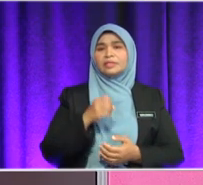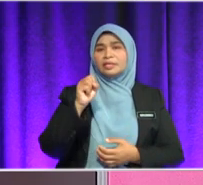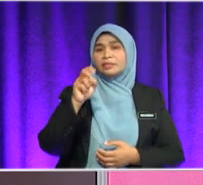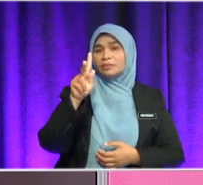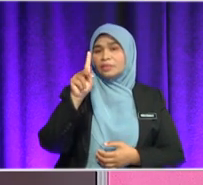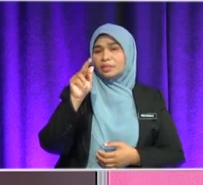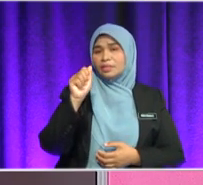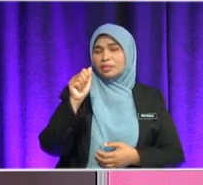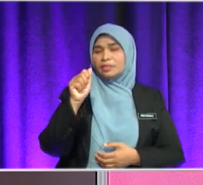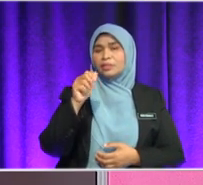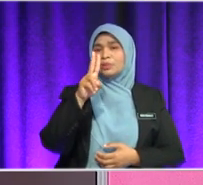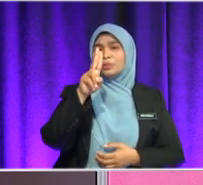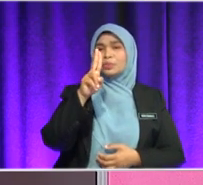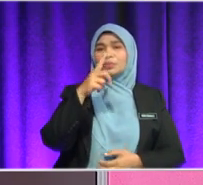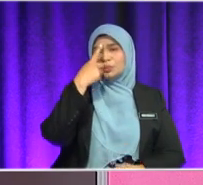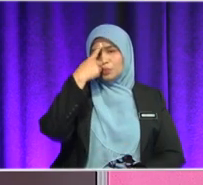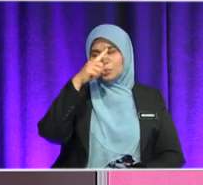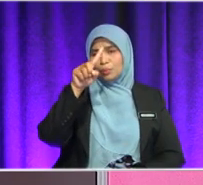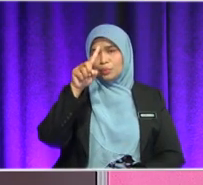you untuk